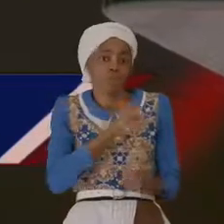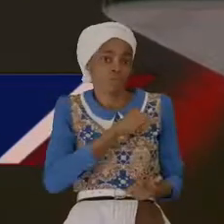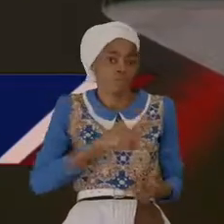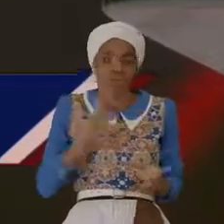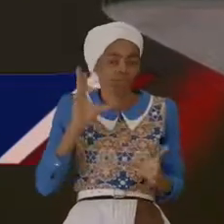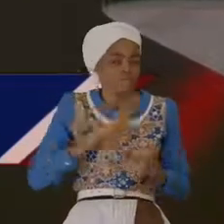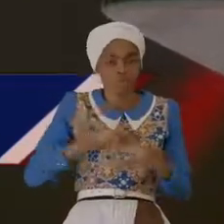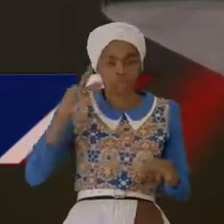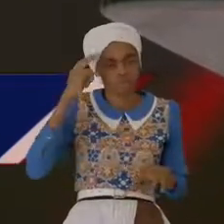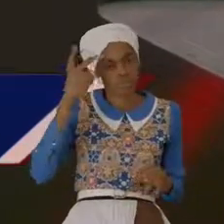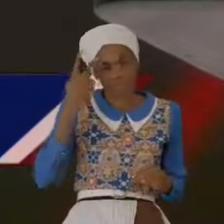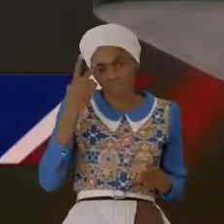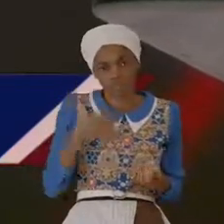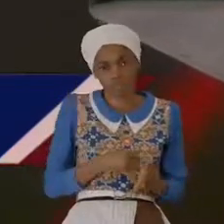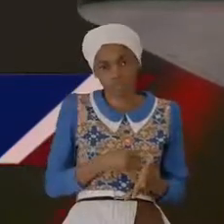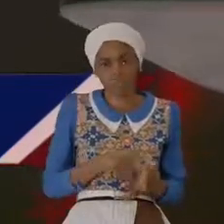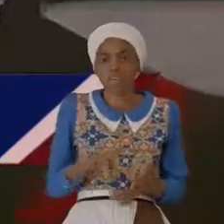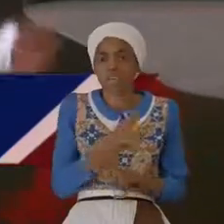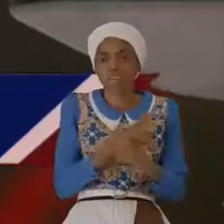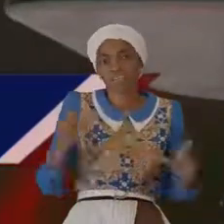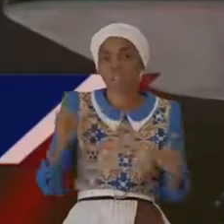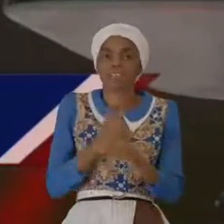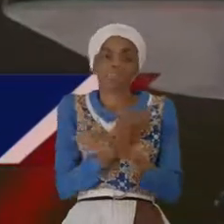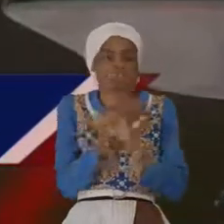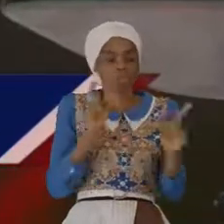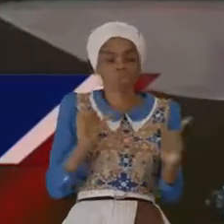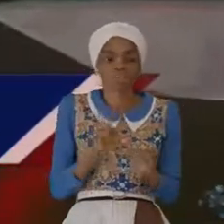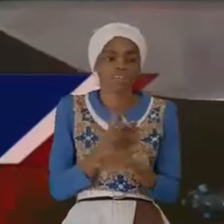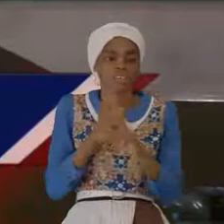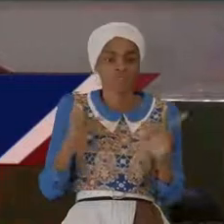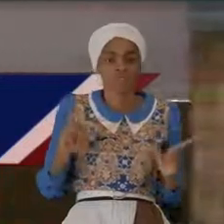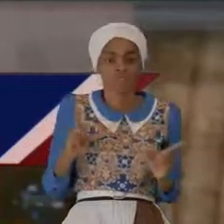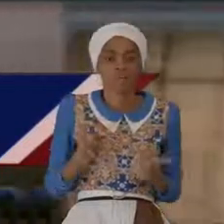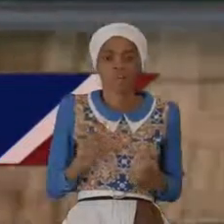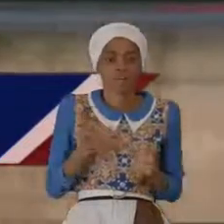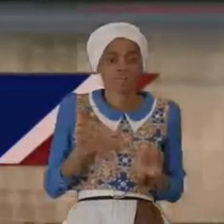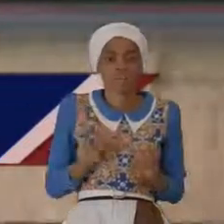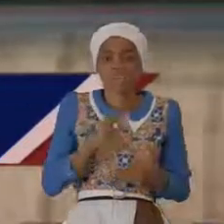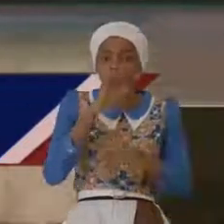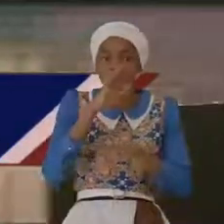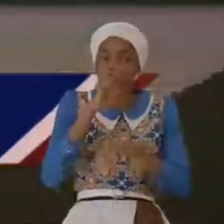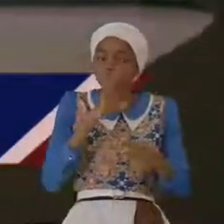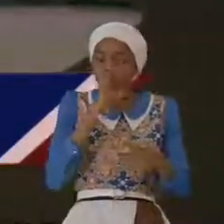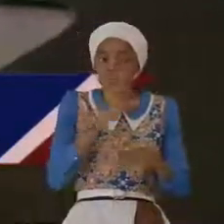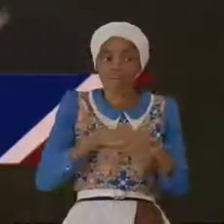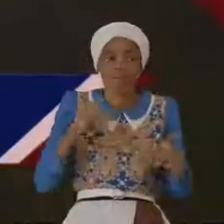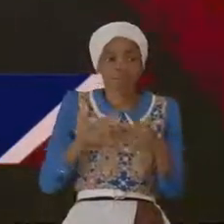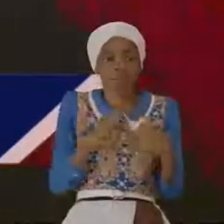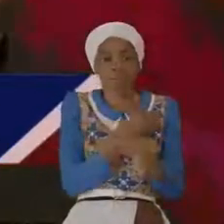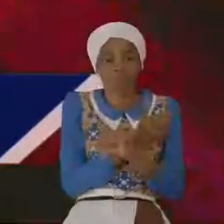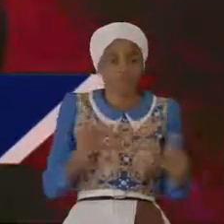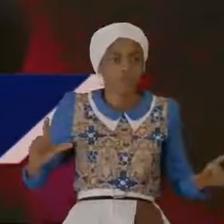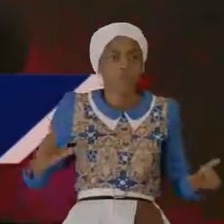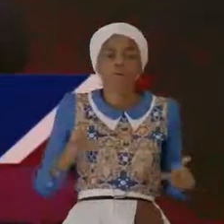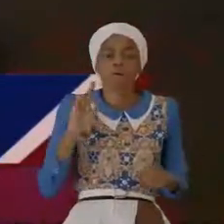pas mal interpréter la Bible pour dire liberté, liberté. Vous avez été appelé à la liberté.